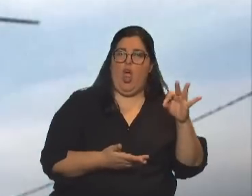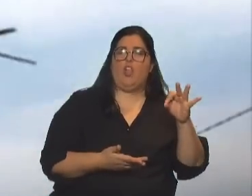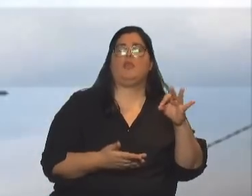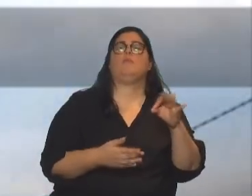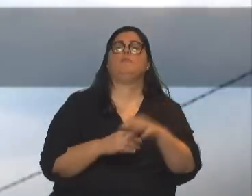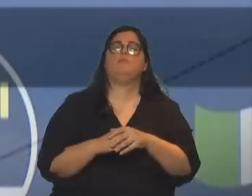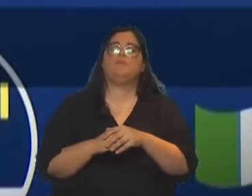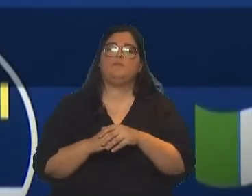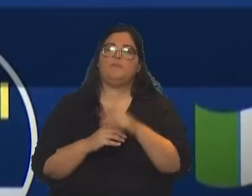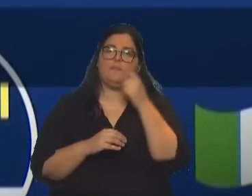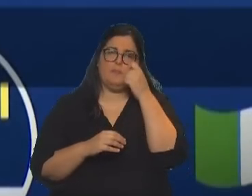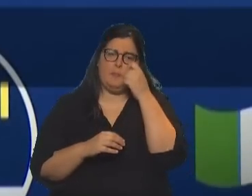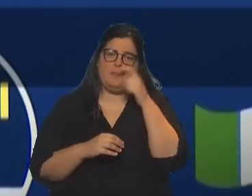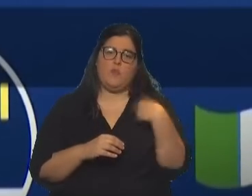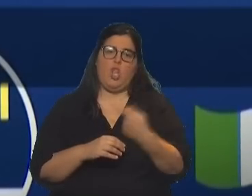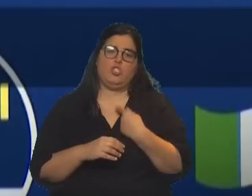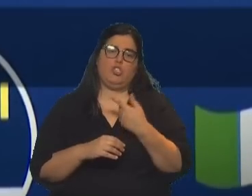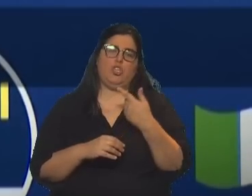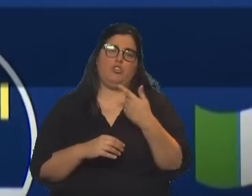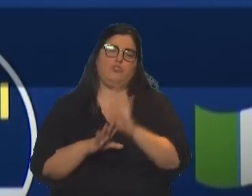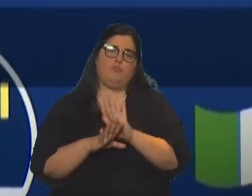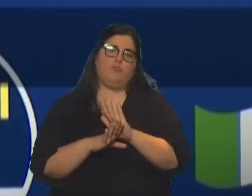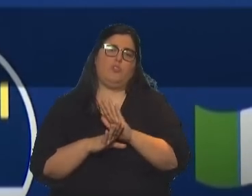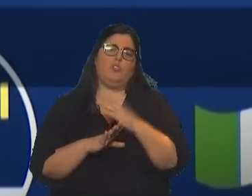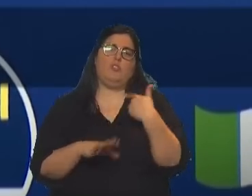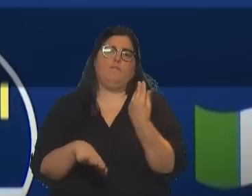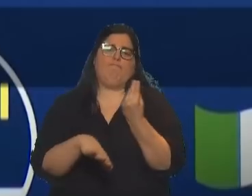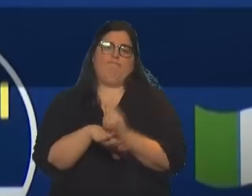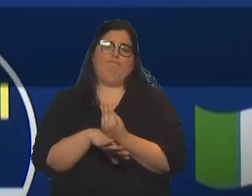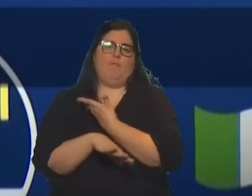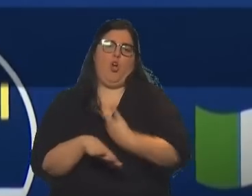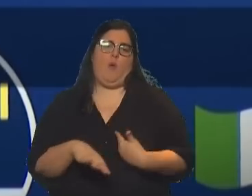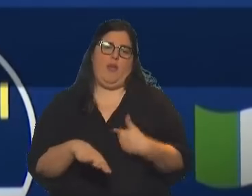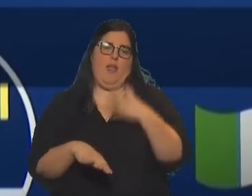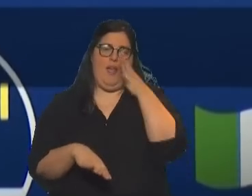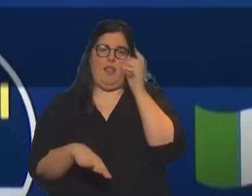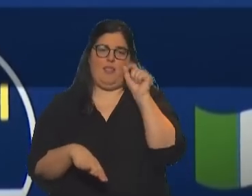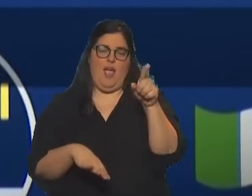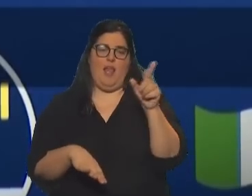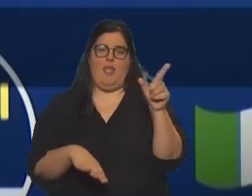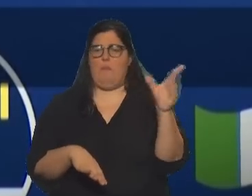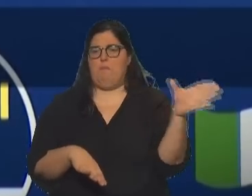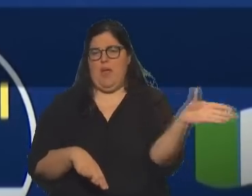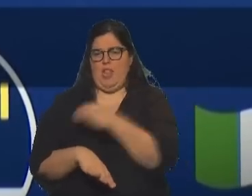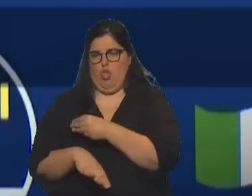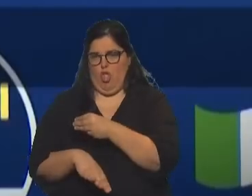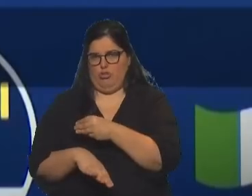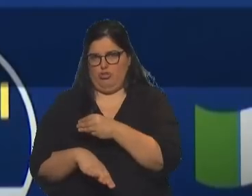Ucrania. Se saremo chiamati a governare questa nazione, lo faremo per